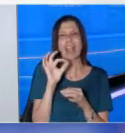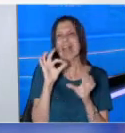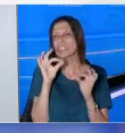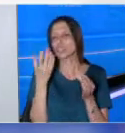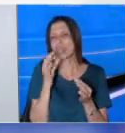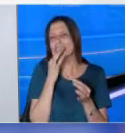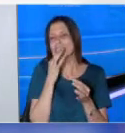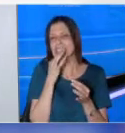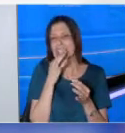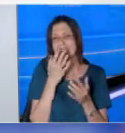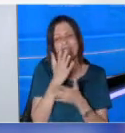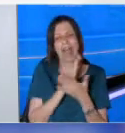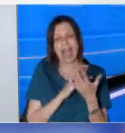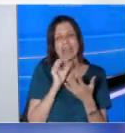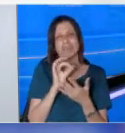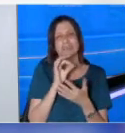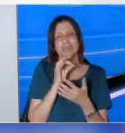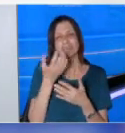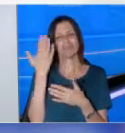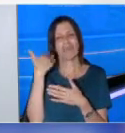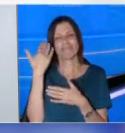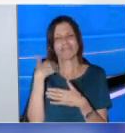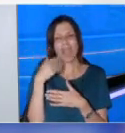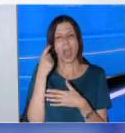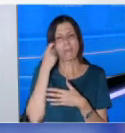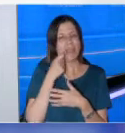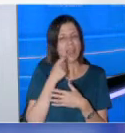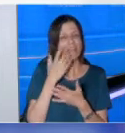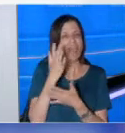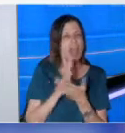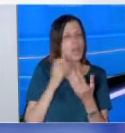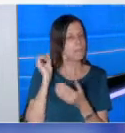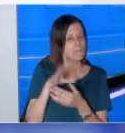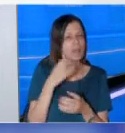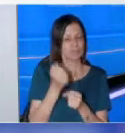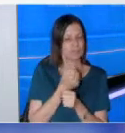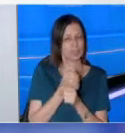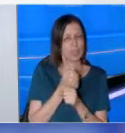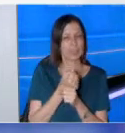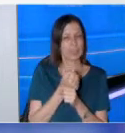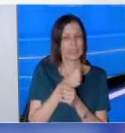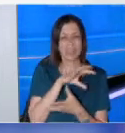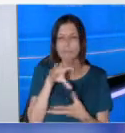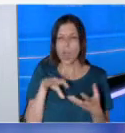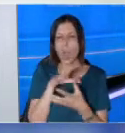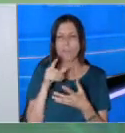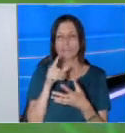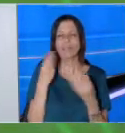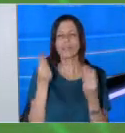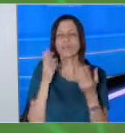צעירים, שחלקם עם עבר פלילי אגב, וחלקם באמת באו לפרוע, היו שם דברים שהם איומים, ונחצו שם כל הקווים